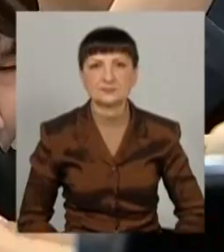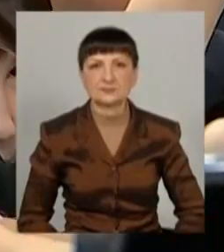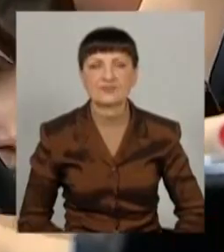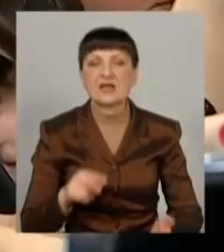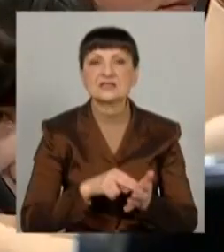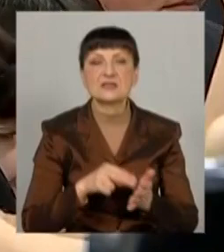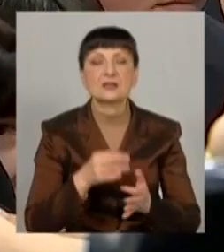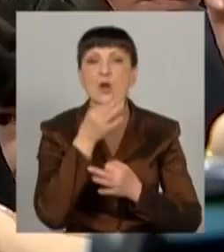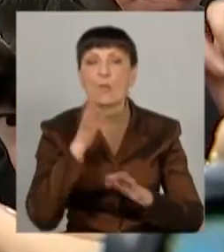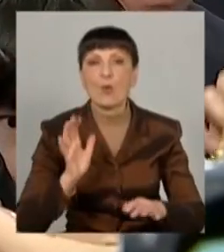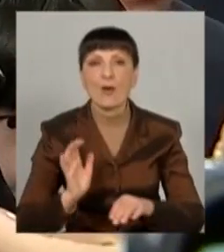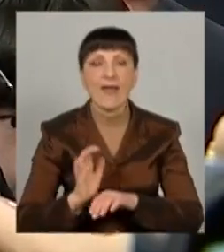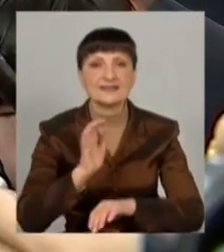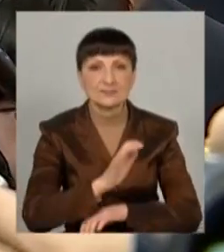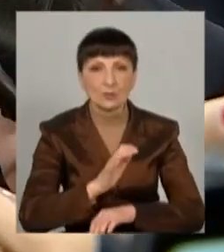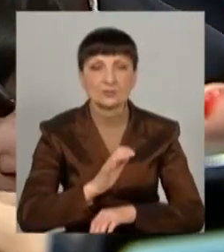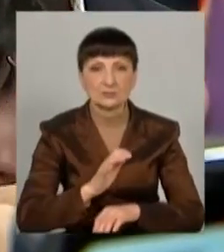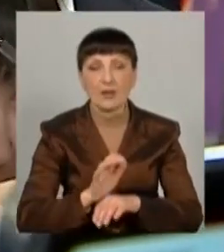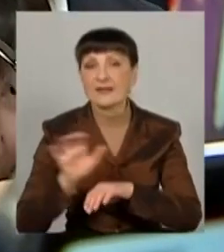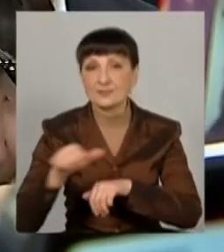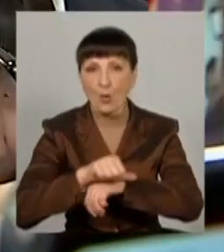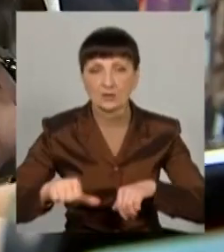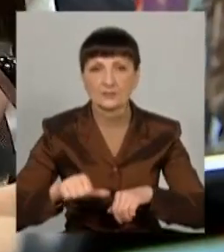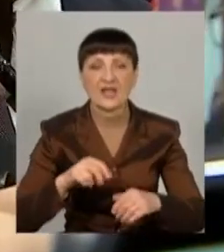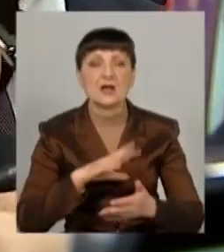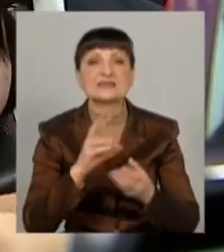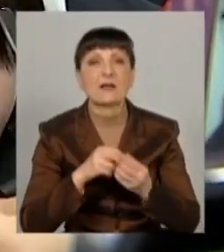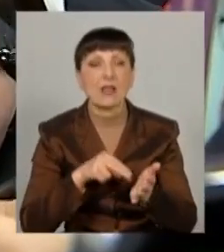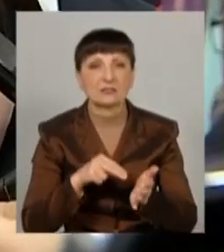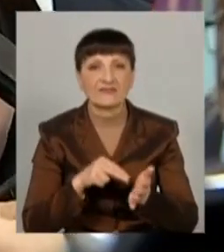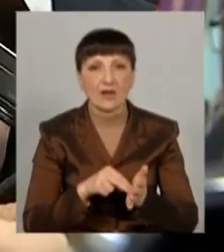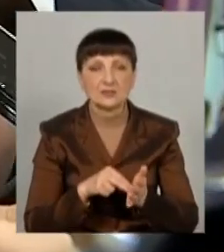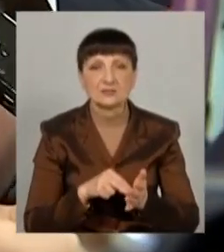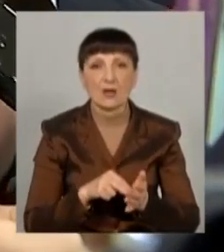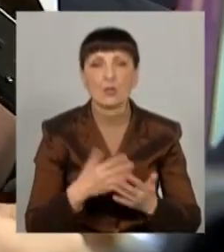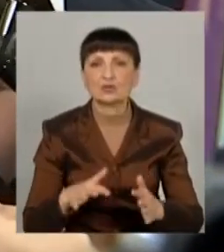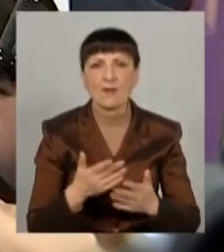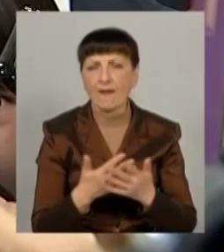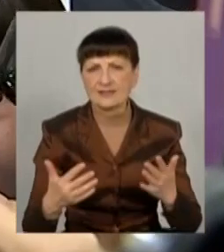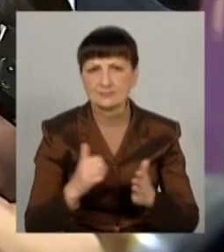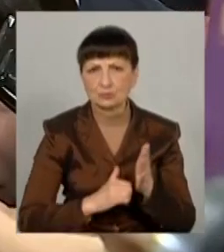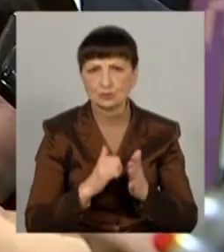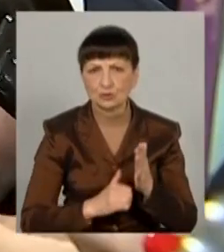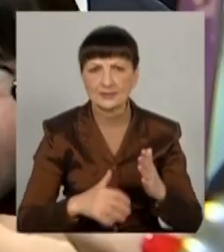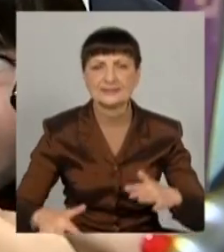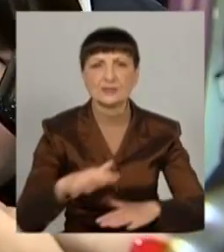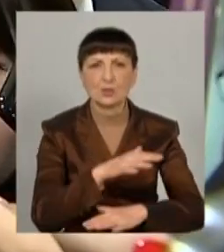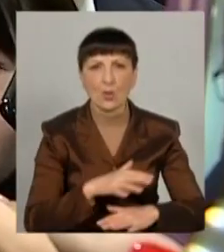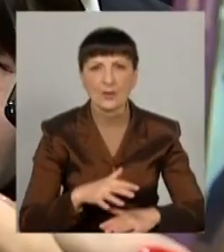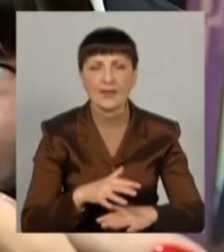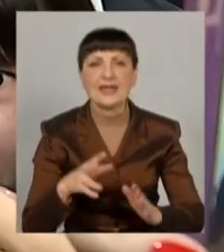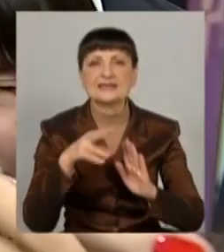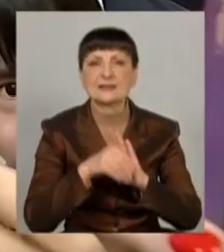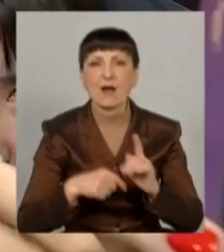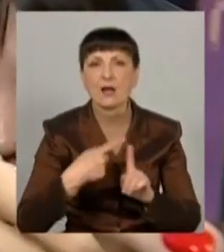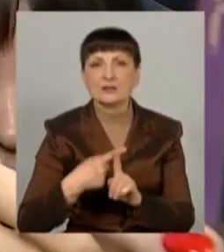Цена на любой экспортный продукт складывается из себестоимости, складывается из транспортировки по территории стран, сейчас складывается